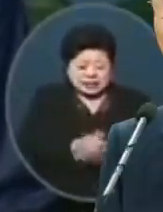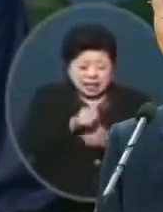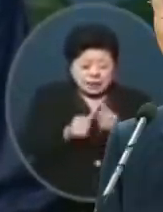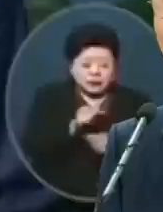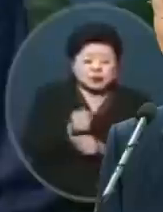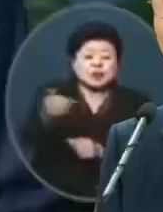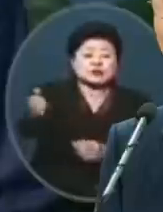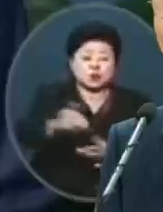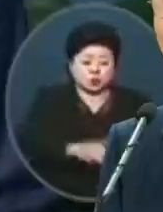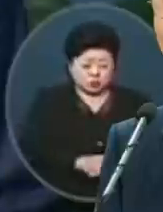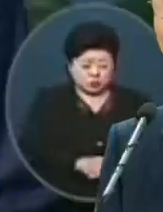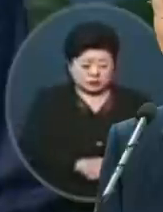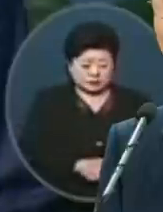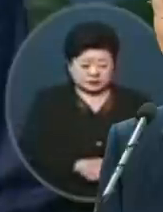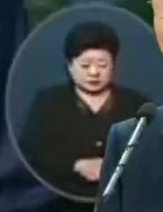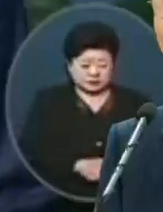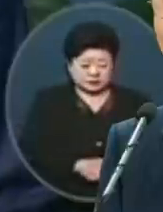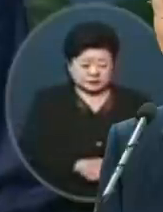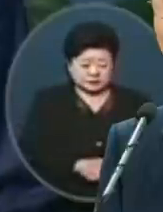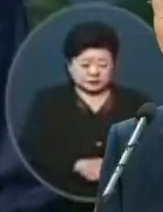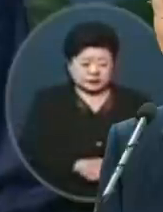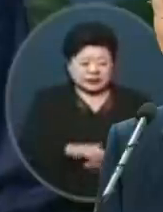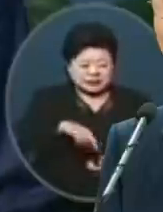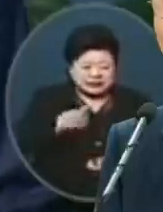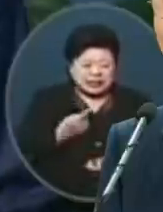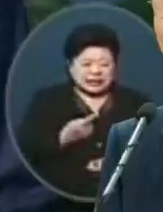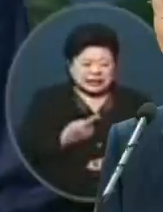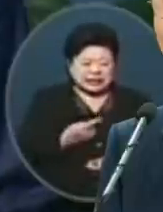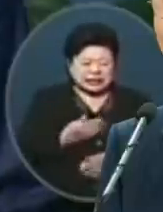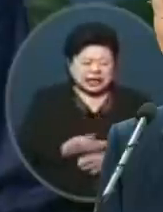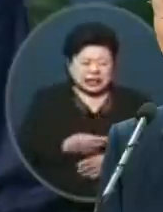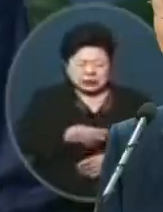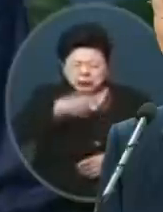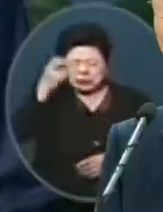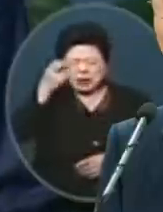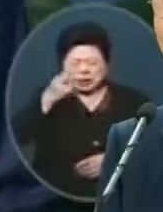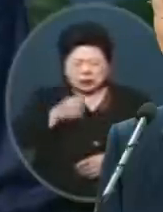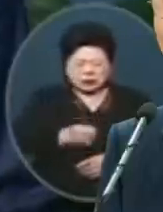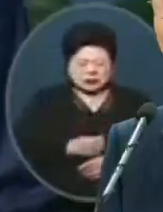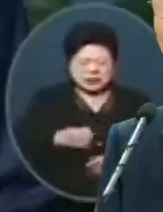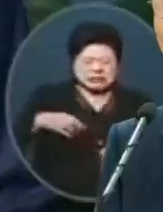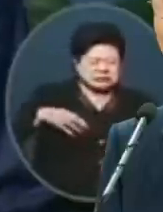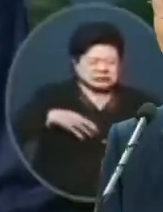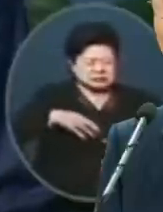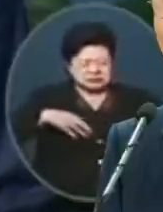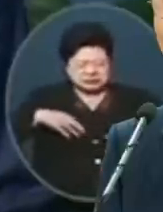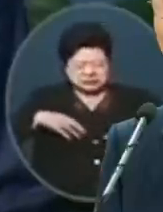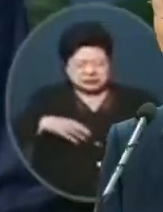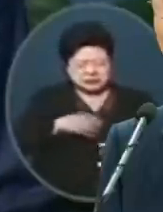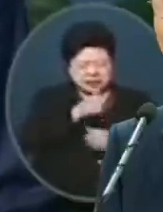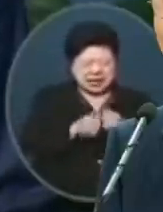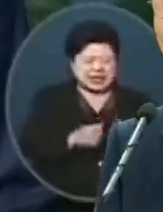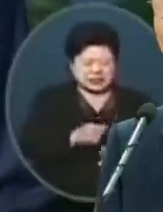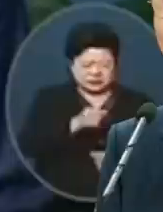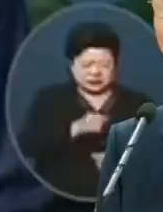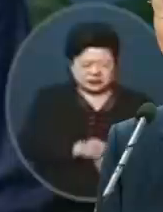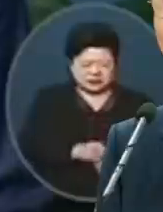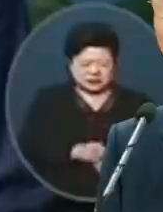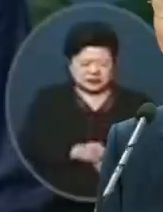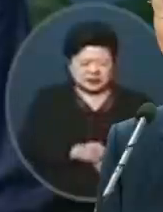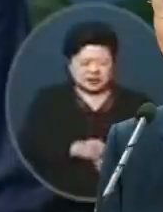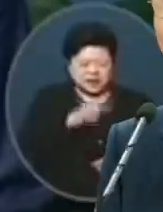하나님은 용서해 주신 하나님입니다. 자기가 다른 사람보다 낫다고 자랑하는 사람은